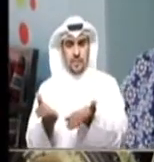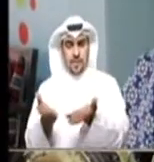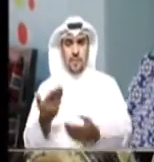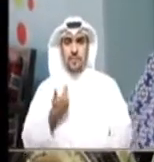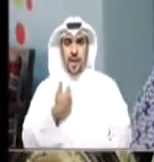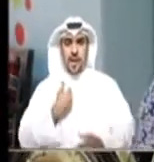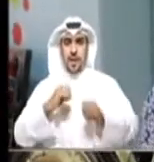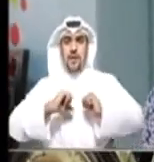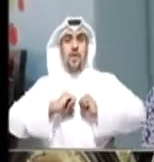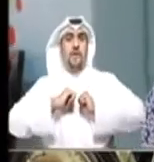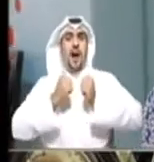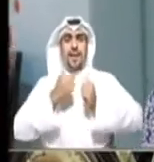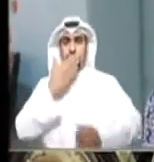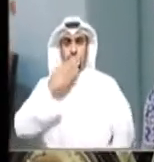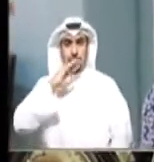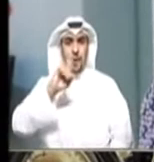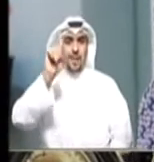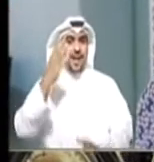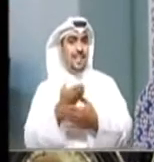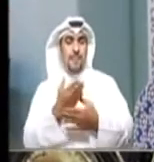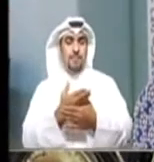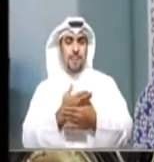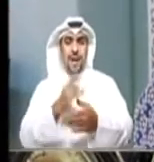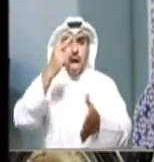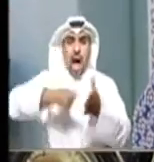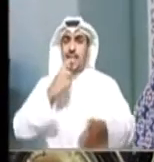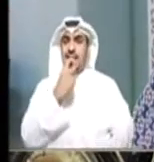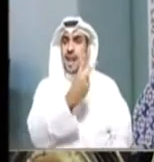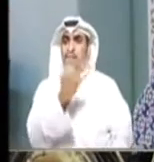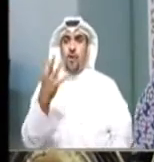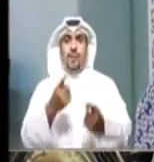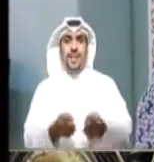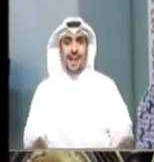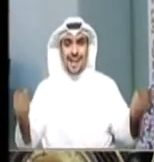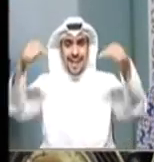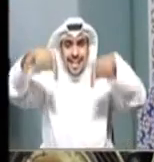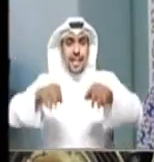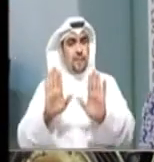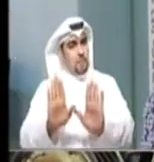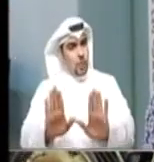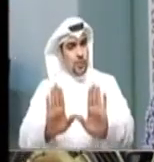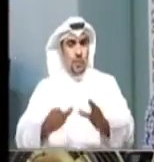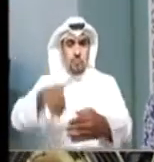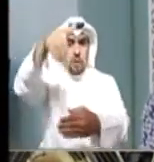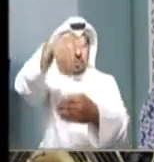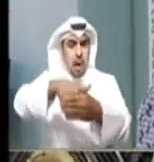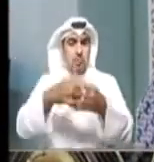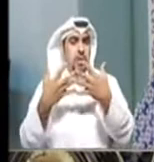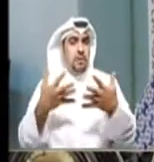المرأة نالت حقها الانتخابي وتمارس هذا الحق بكل أريحية ومن غير أي